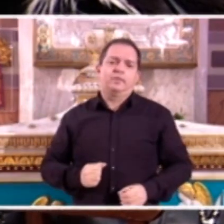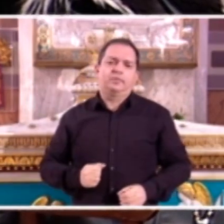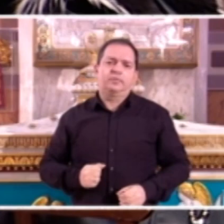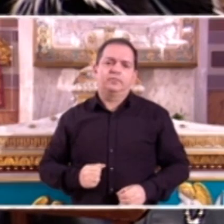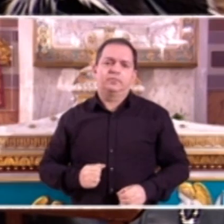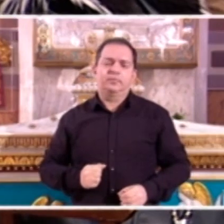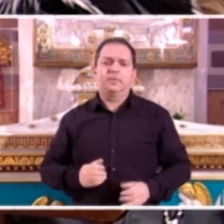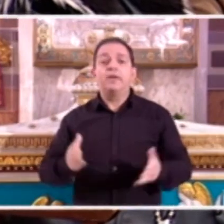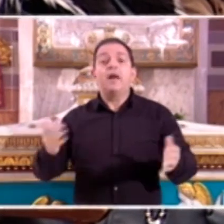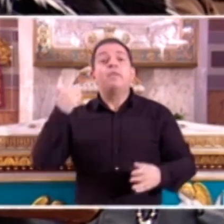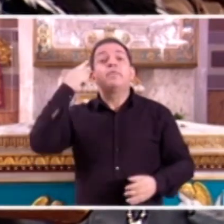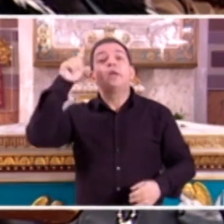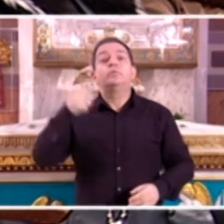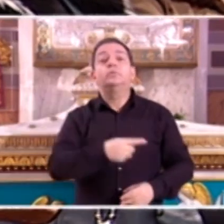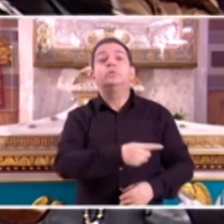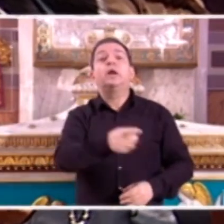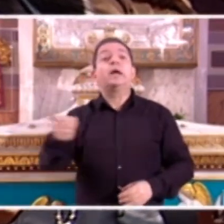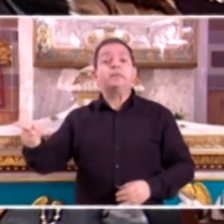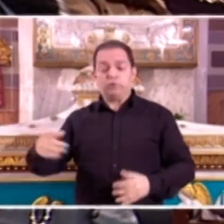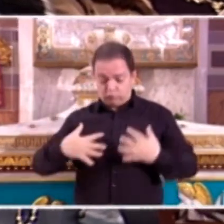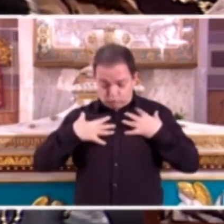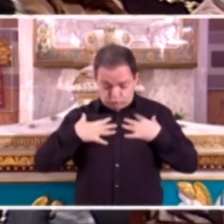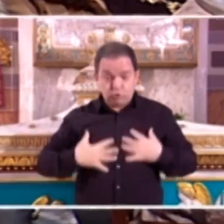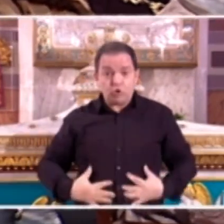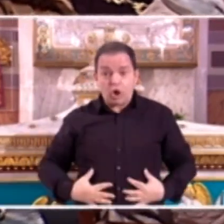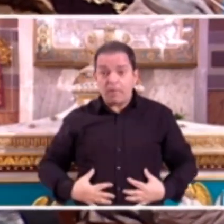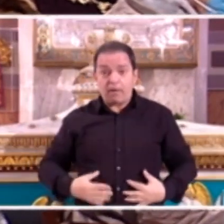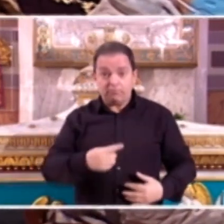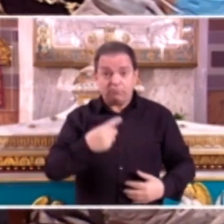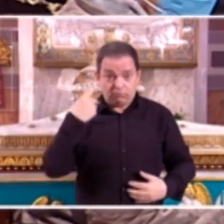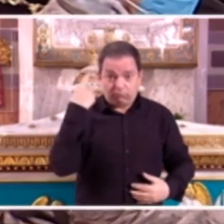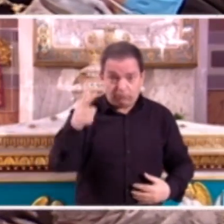Ουκ είδατε ότι τα σώματα ημών μέλη